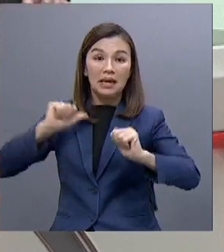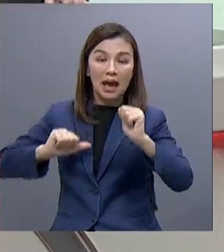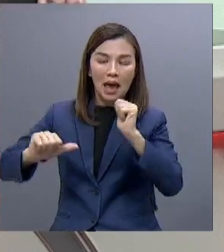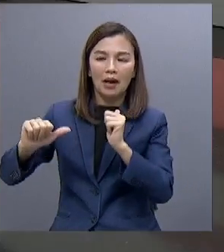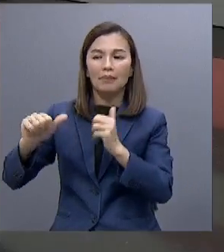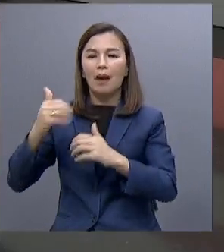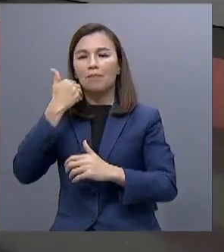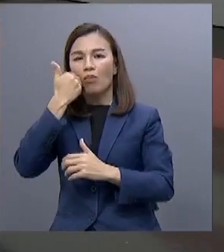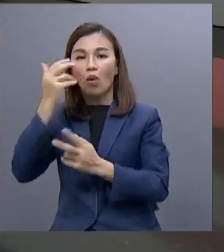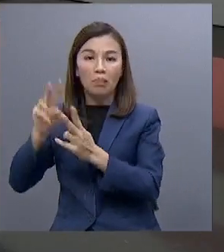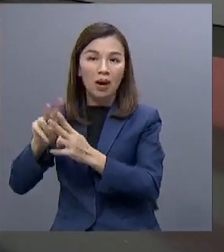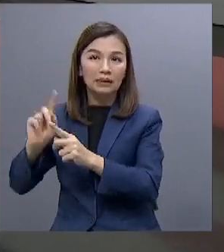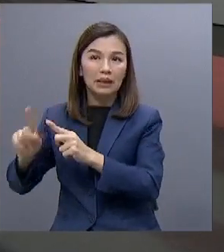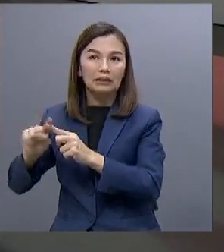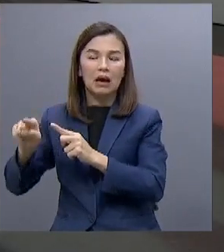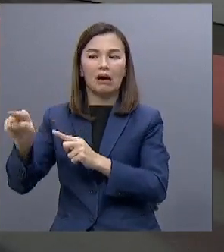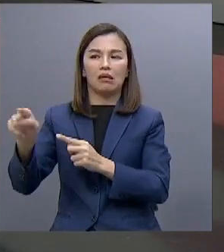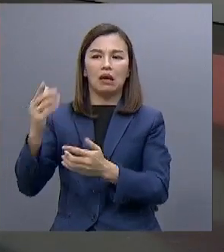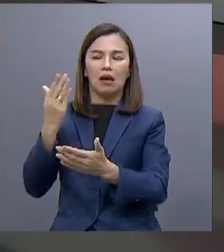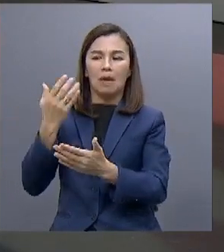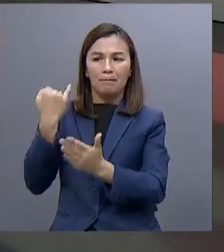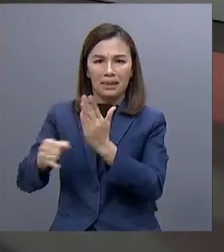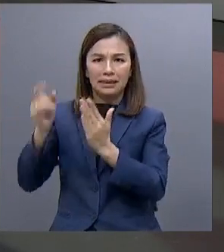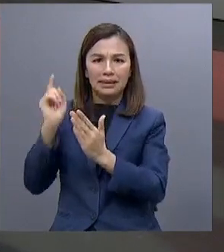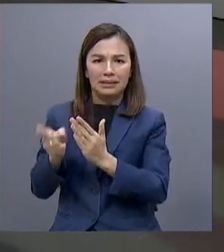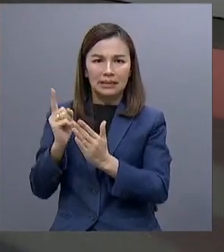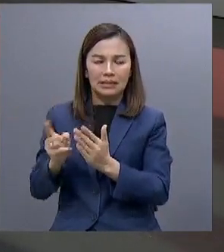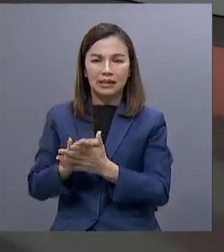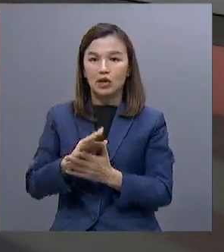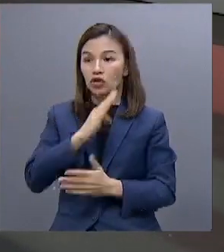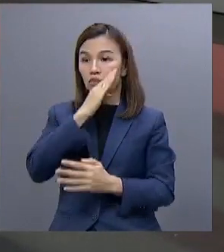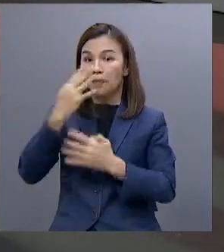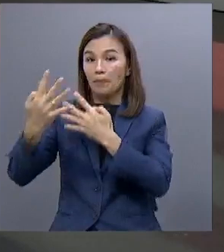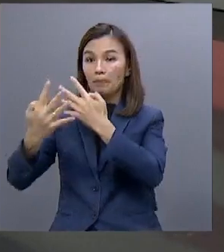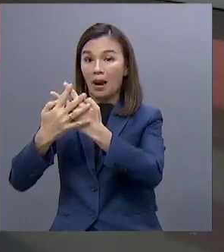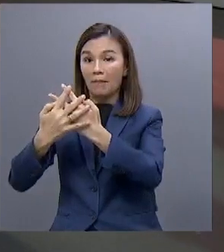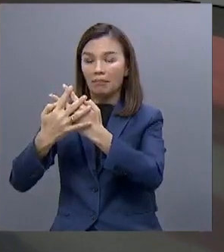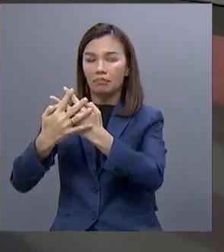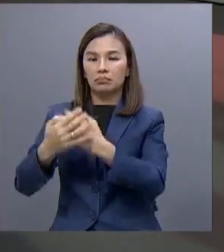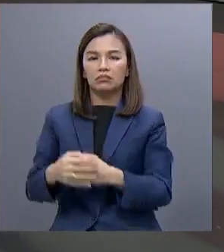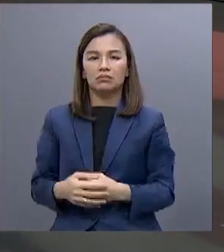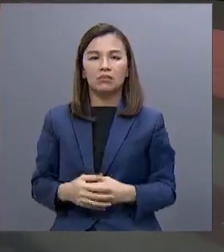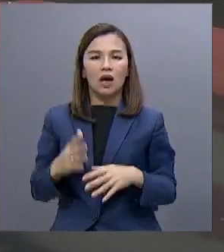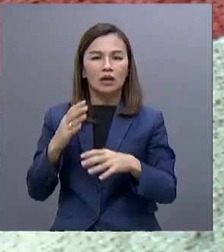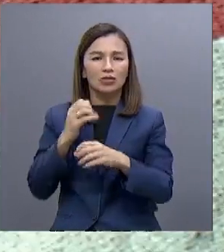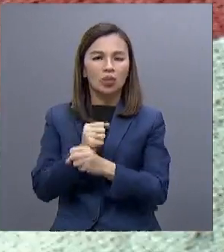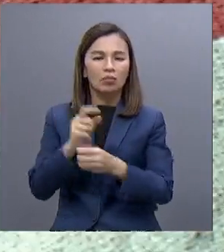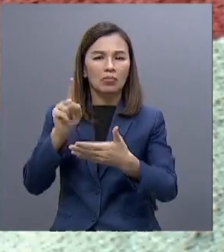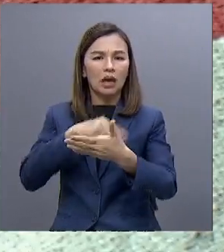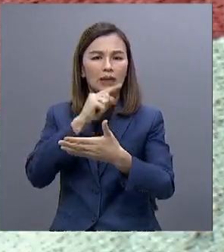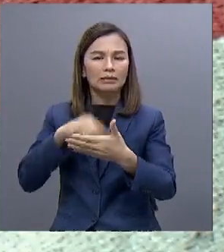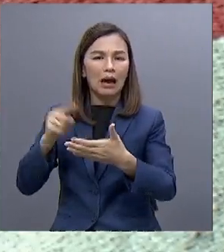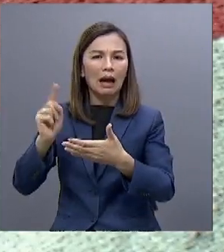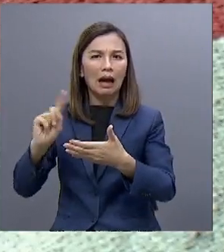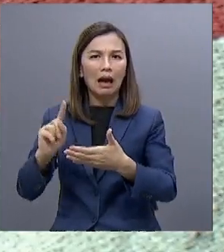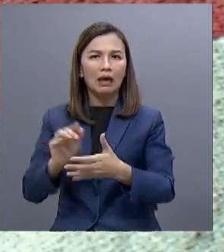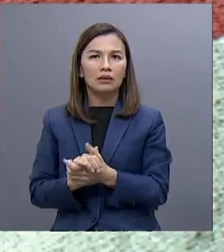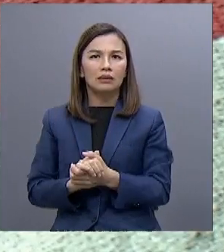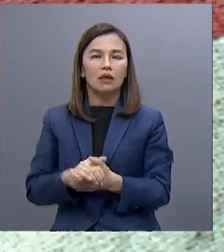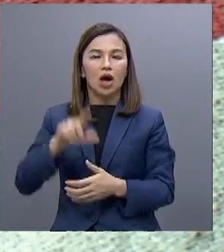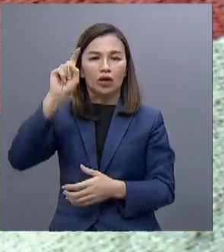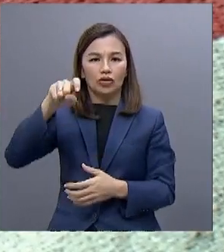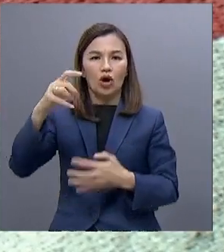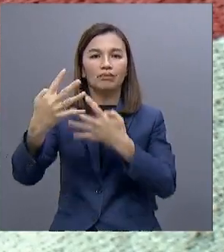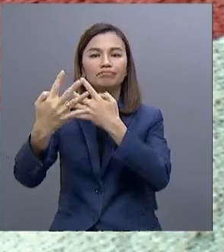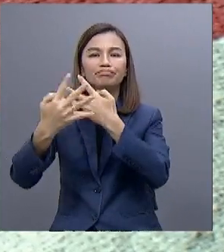เสาลักษ์ขั้นเลวร้ายที่สุดเนี่ยถ้าทรัมป์ถูกตัดสินจำคุกจริงๆจะเกิดอะไรขึ้นกับการเลือกตั้งสหรัฐทรัมป์ก็ต้องเข้าไปอยู่ในเรือนจำ